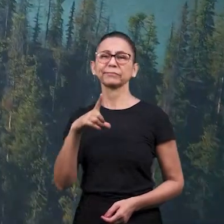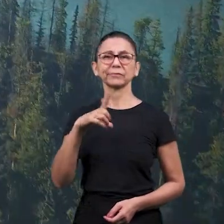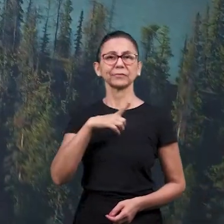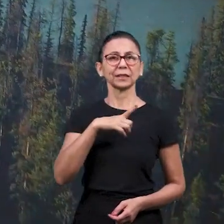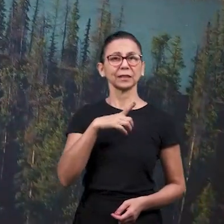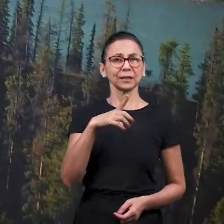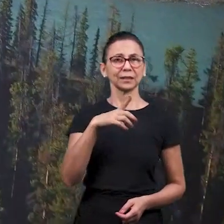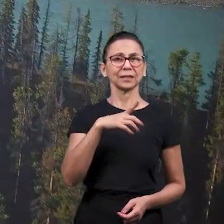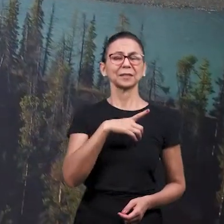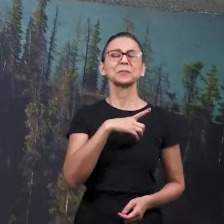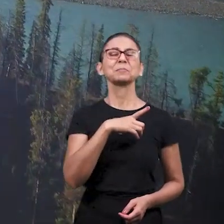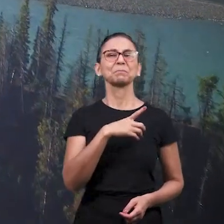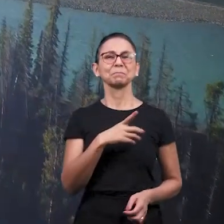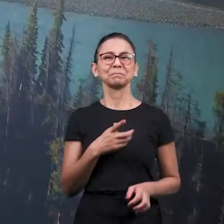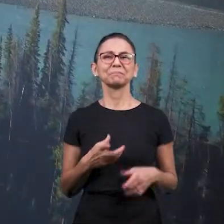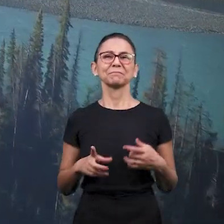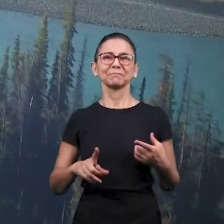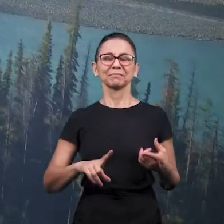Misericórdias me